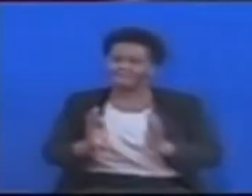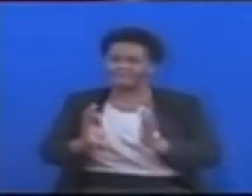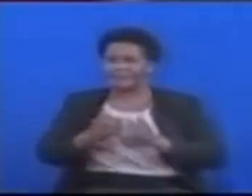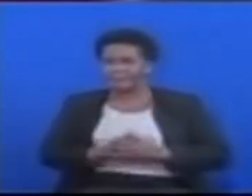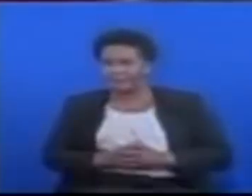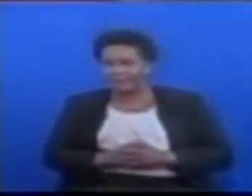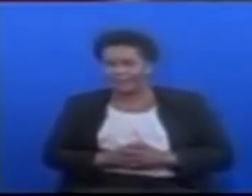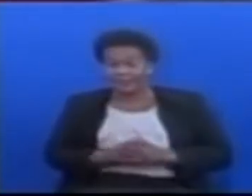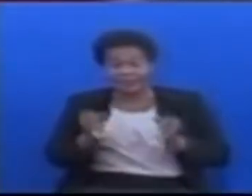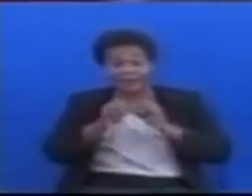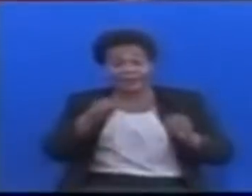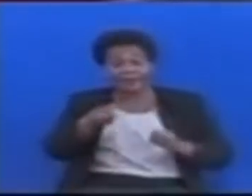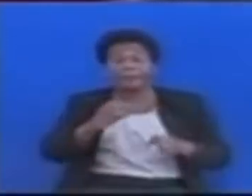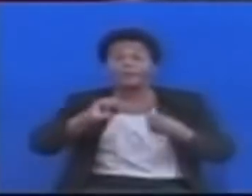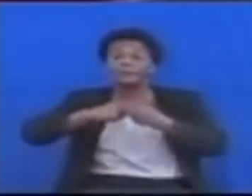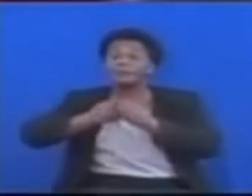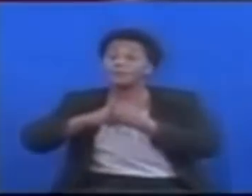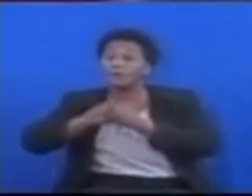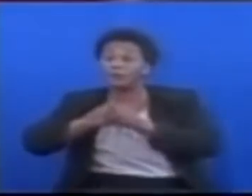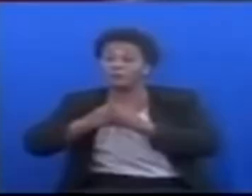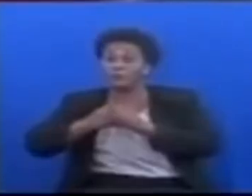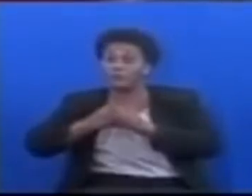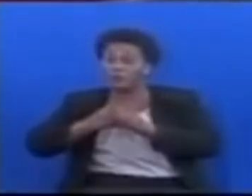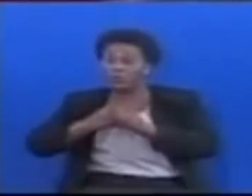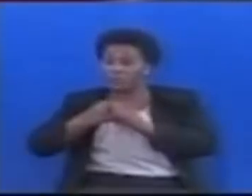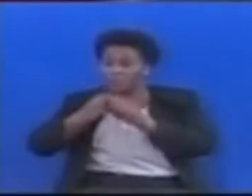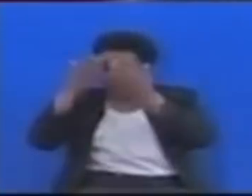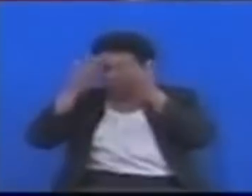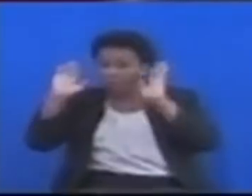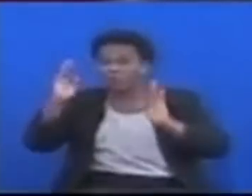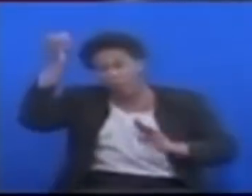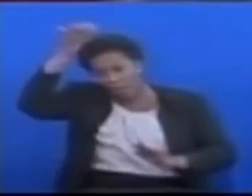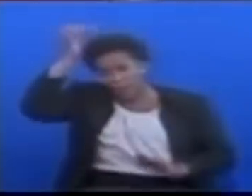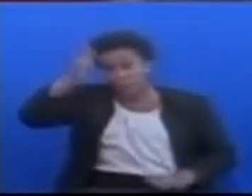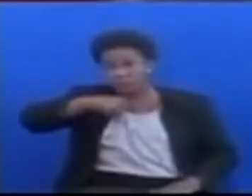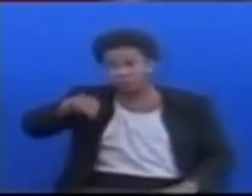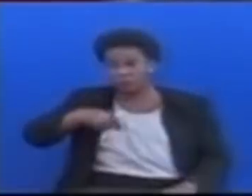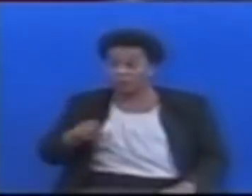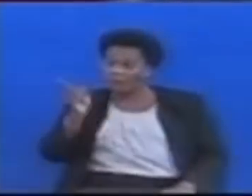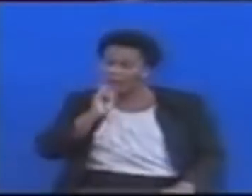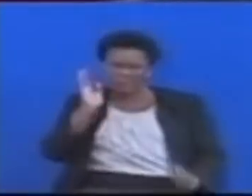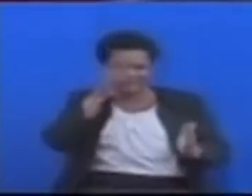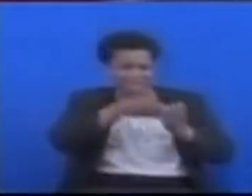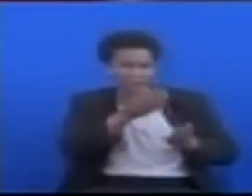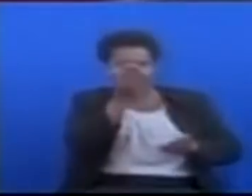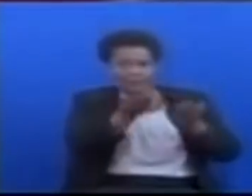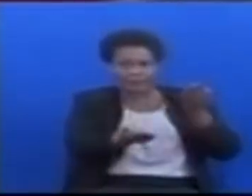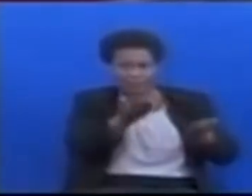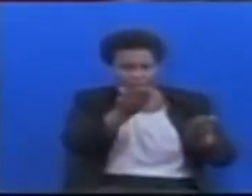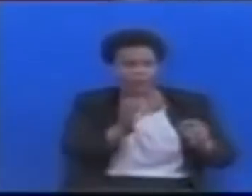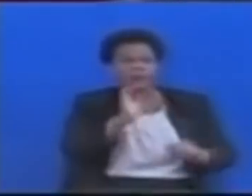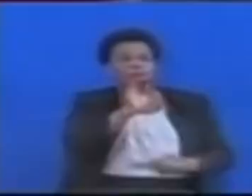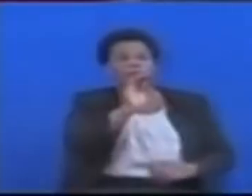ninachokiona hapa ni changamoto ya uelewa kwa utoa huduma wetu wa afya. Mama anapokwenda kliniki anaambiwa